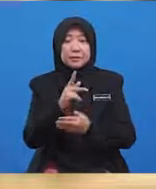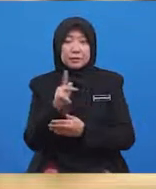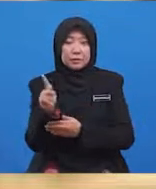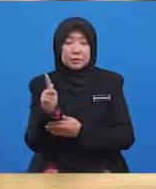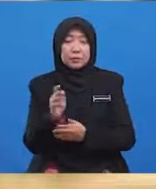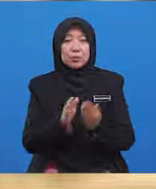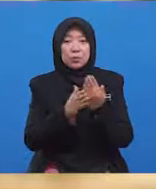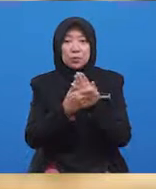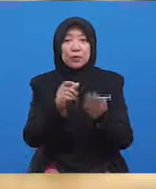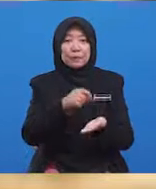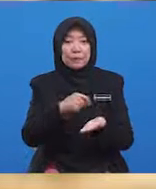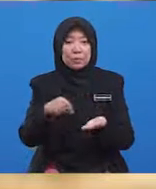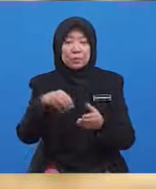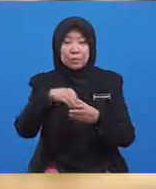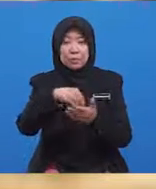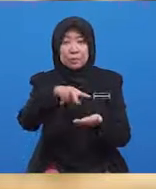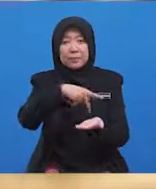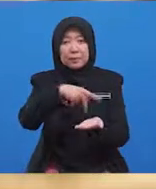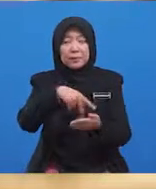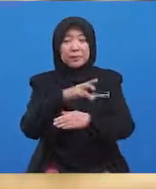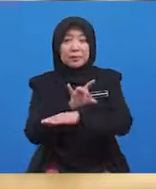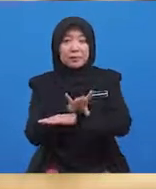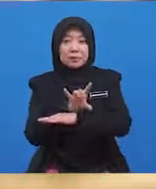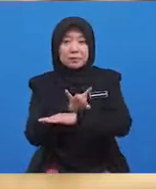pembaca dalam pantun nasihat.